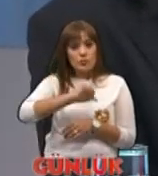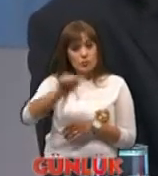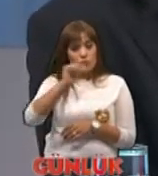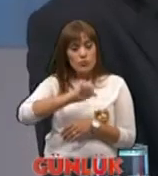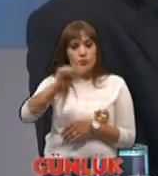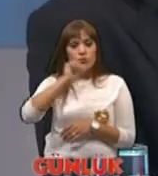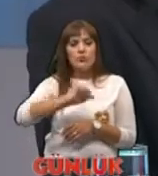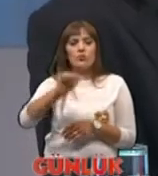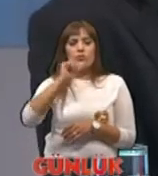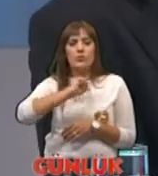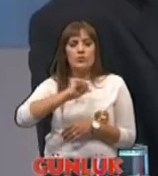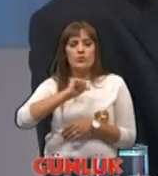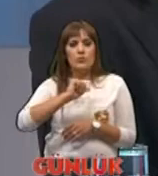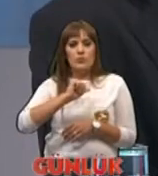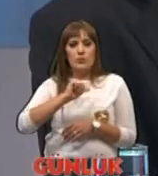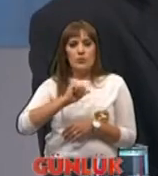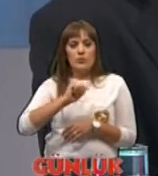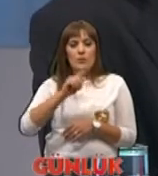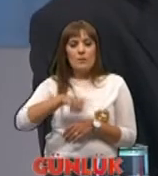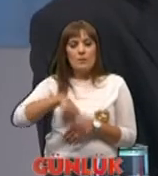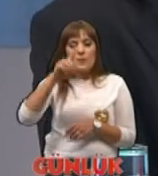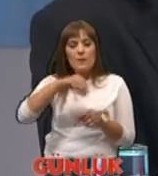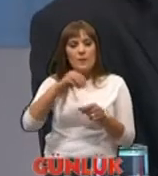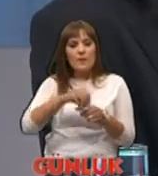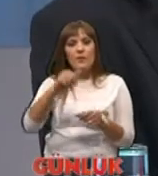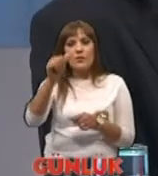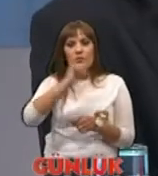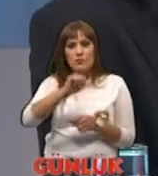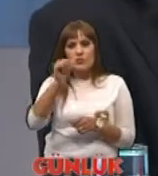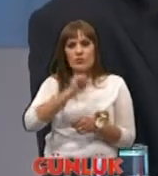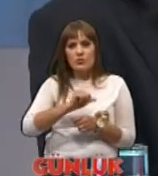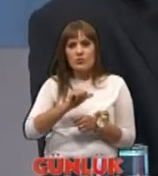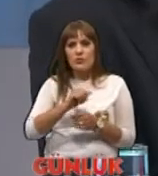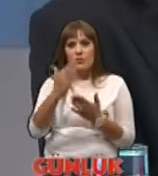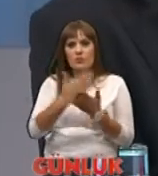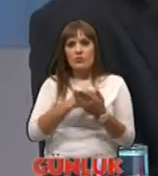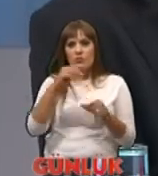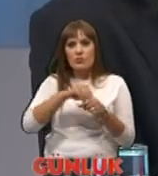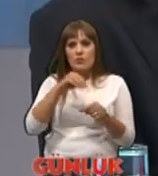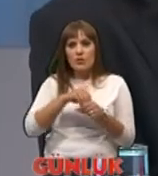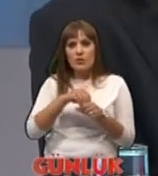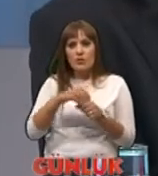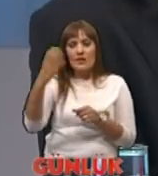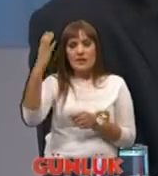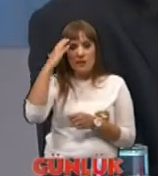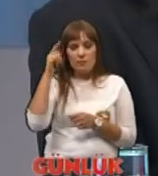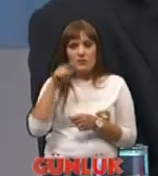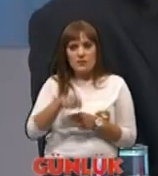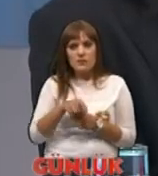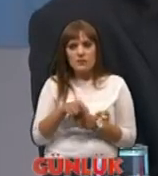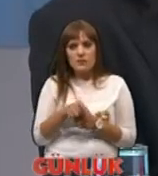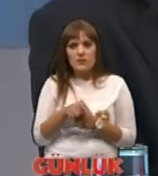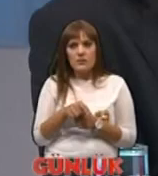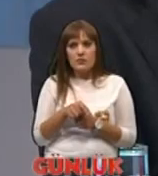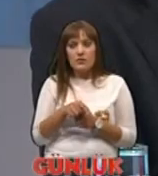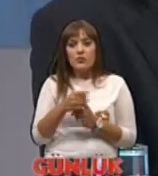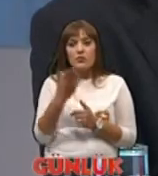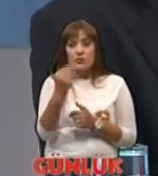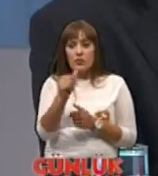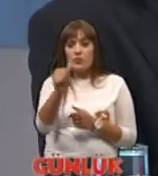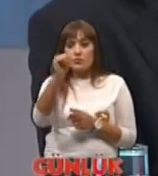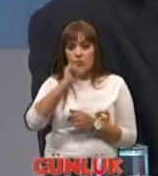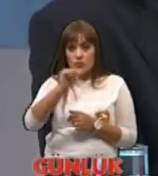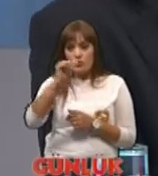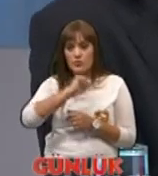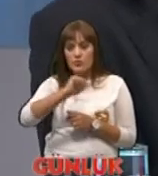sizin... günlük şeyinizde buymuş galiba programın teması işte fazla su